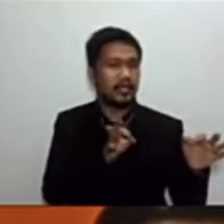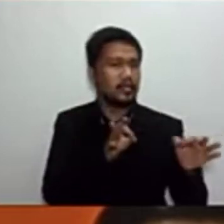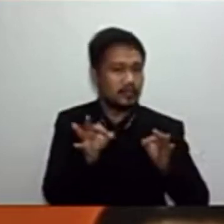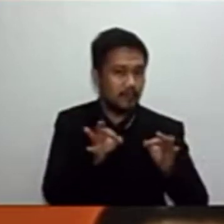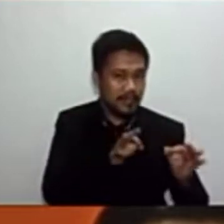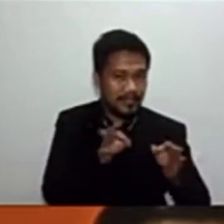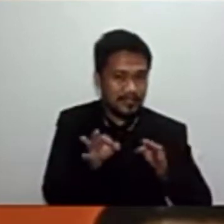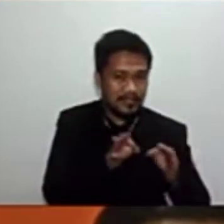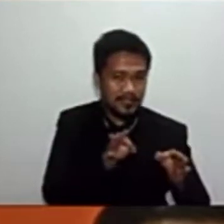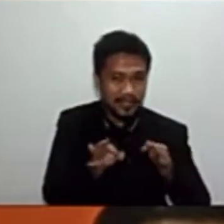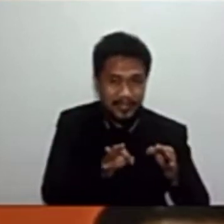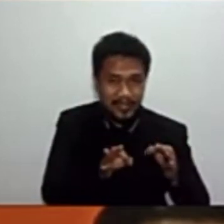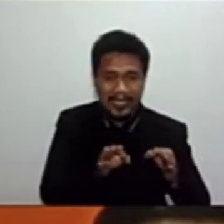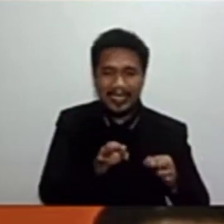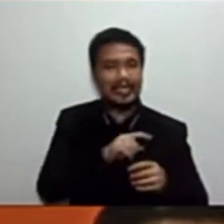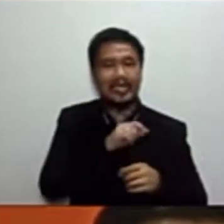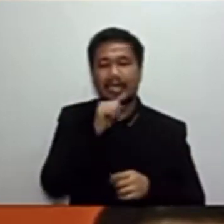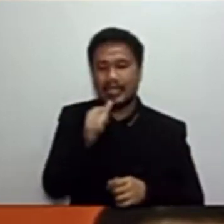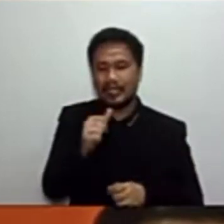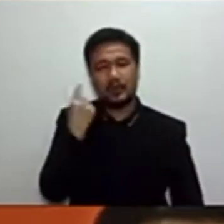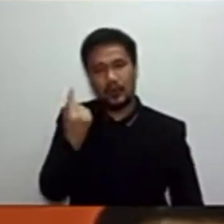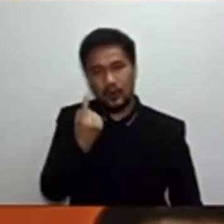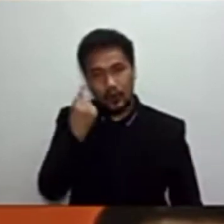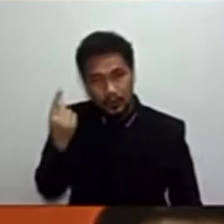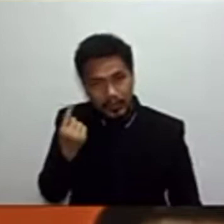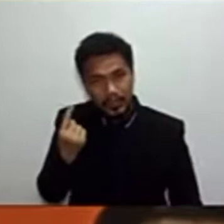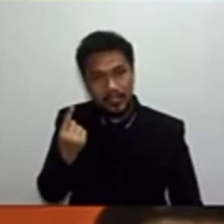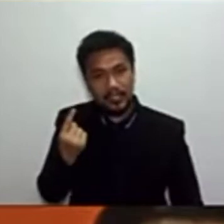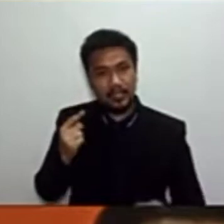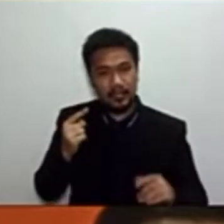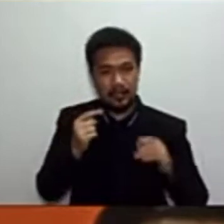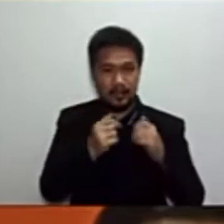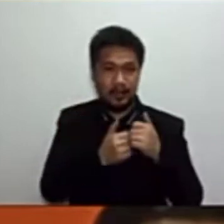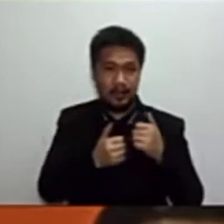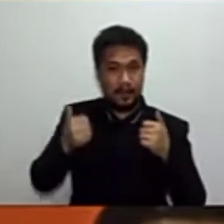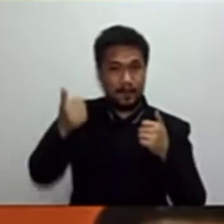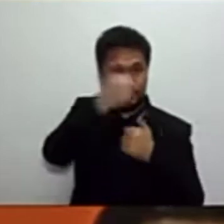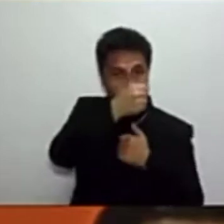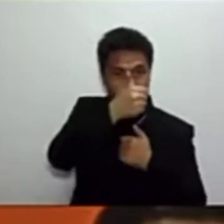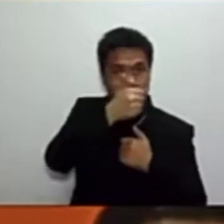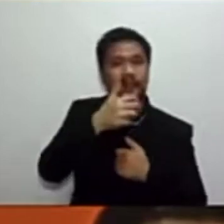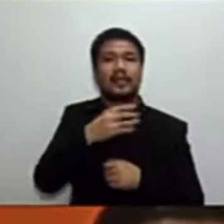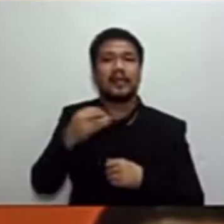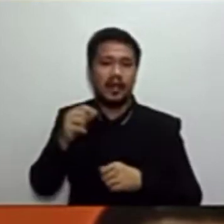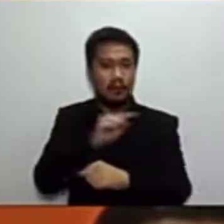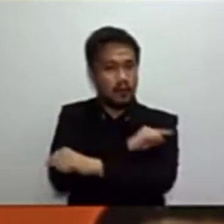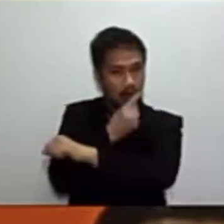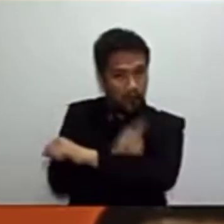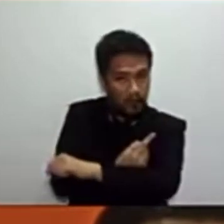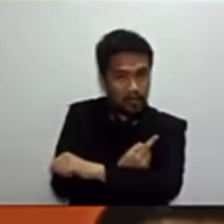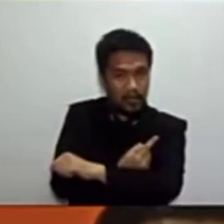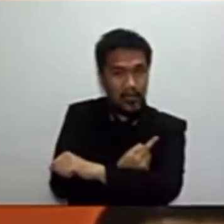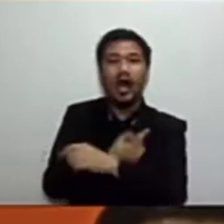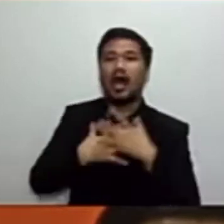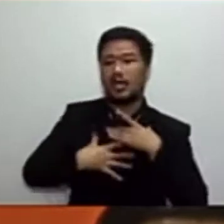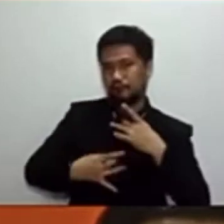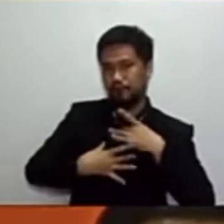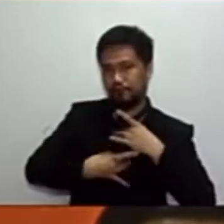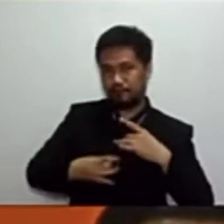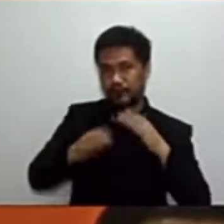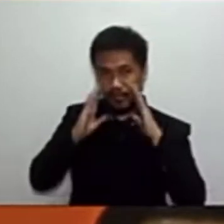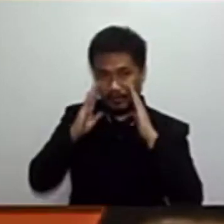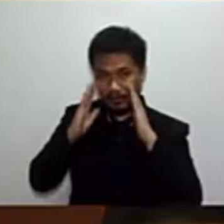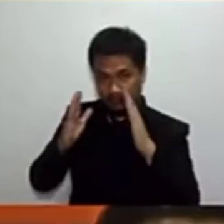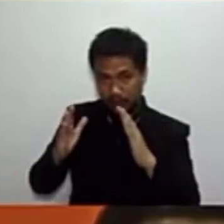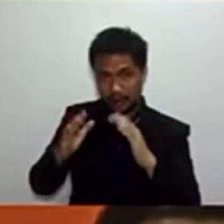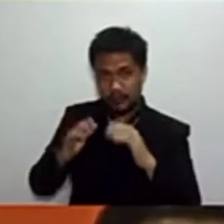ang posisyon at kapangyarihan ang kanilang focus o bigyan ng